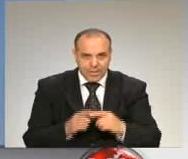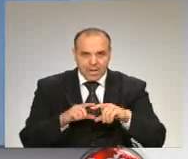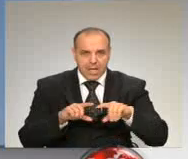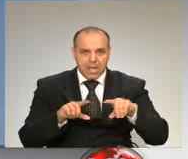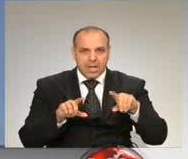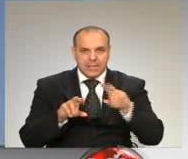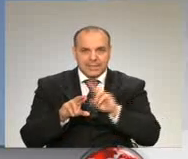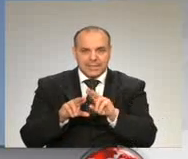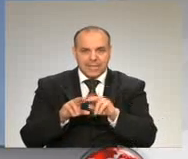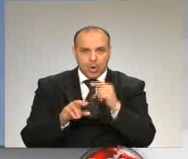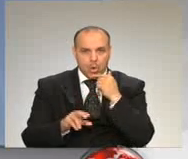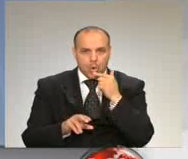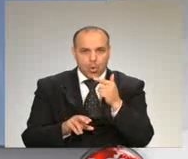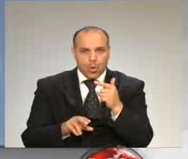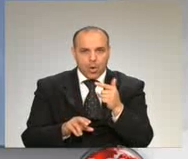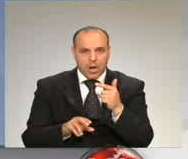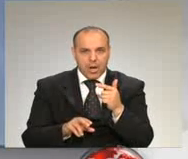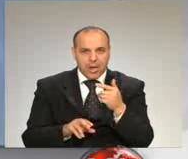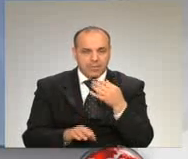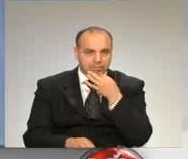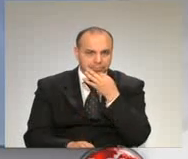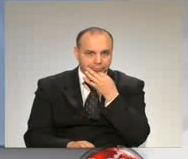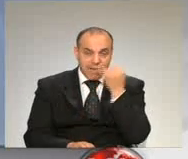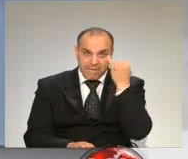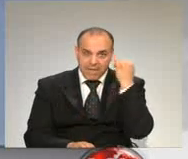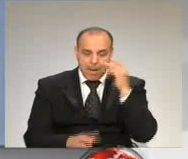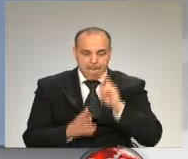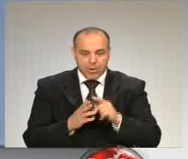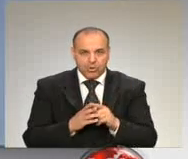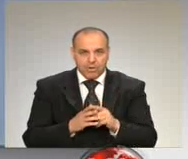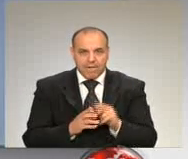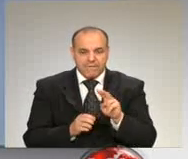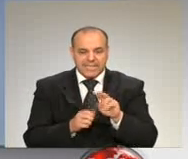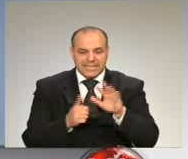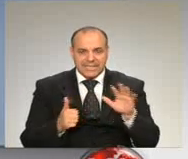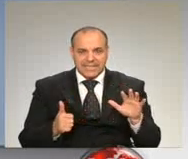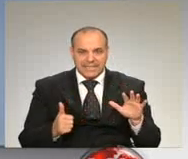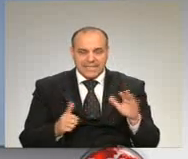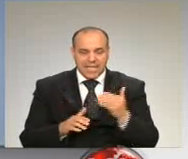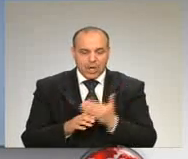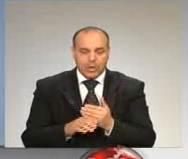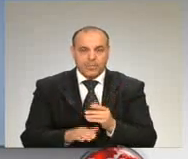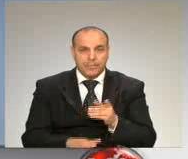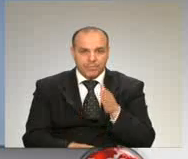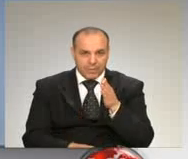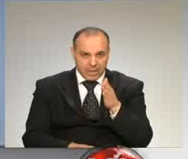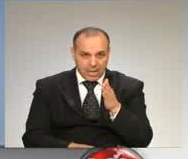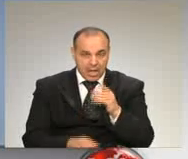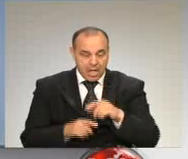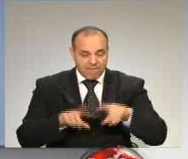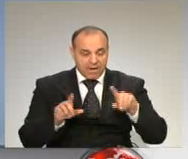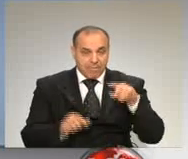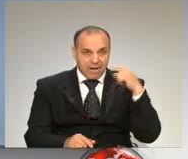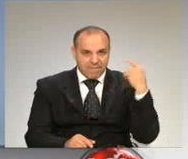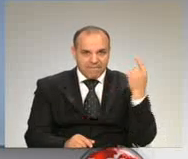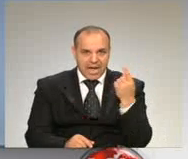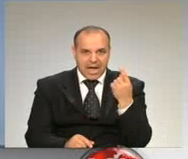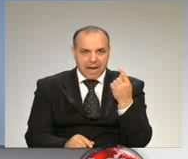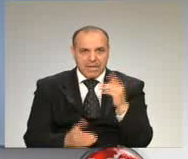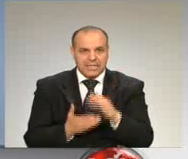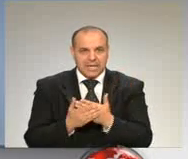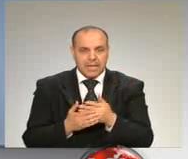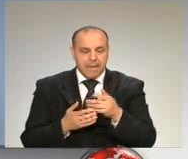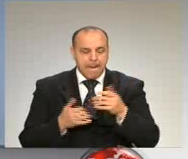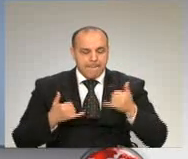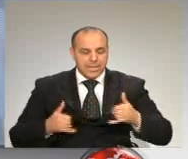وللتصحيح مشاهدينا، سيتم الاستفادة من هذا المشروع 26 مدرسة. في أخبار العالم، يستعد